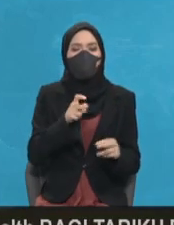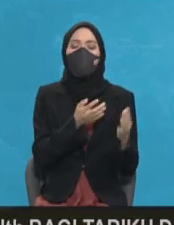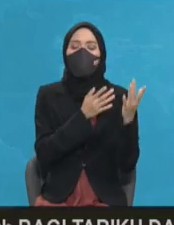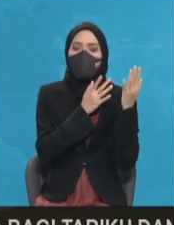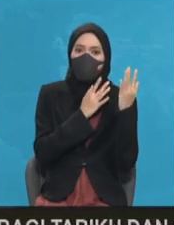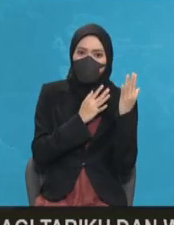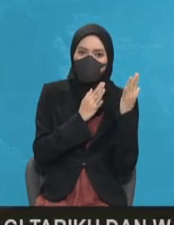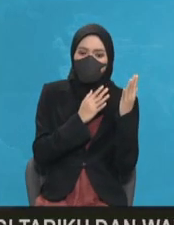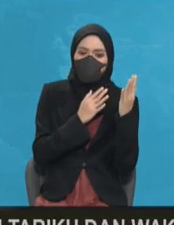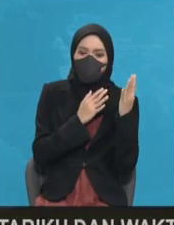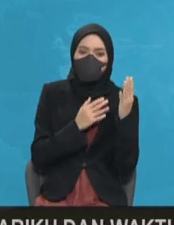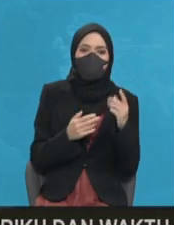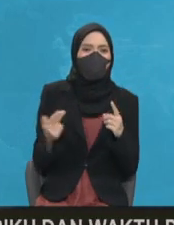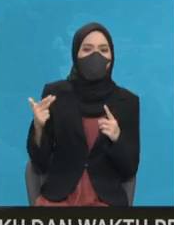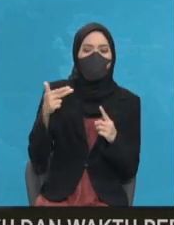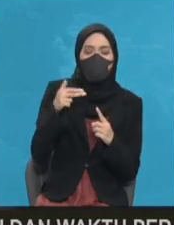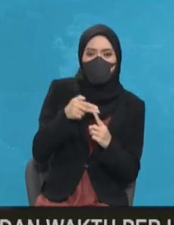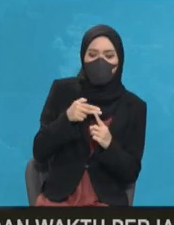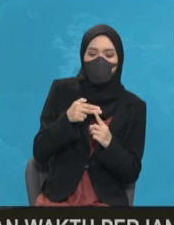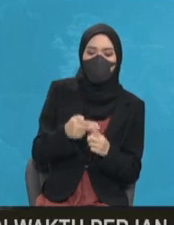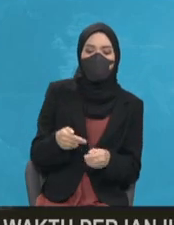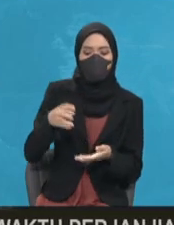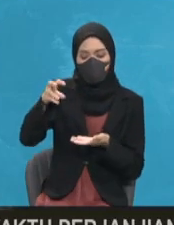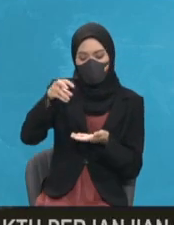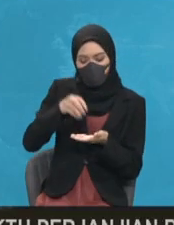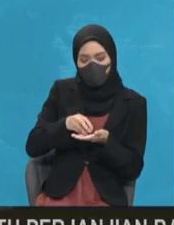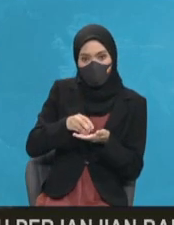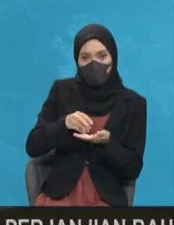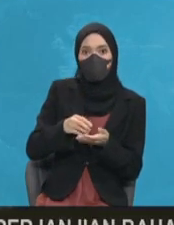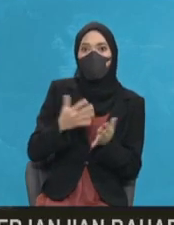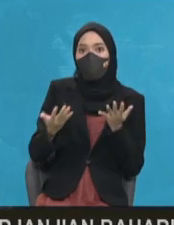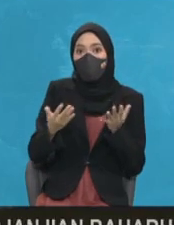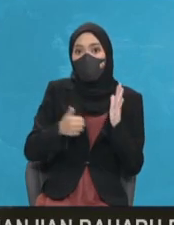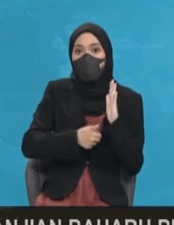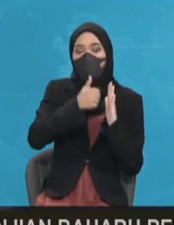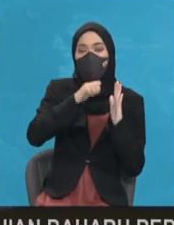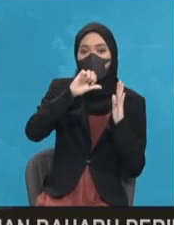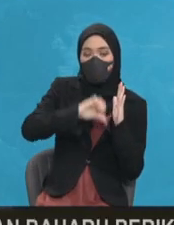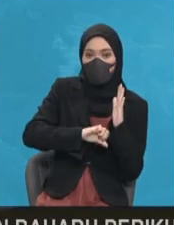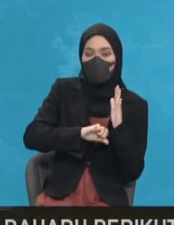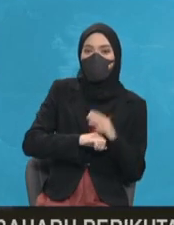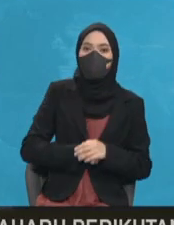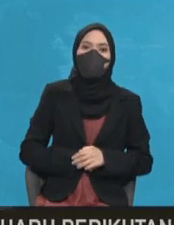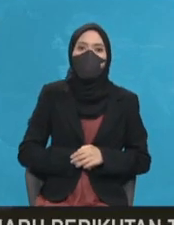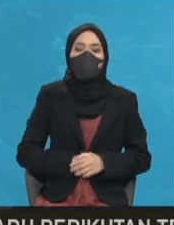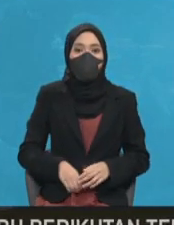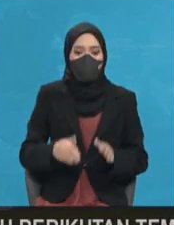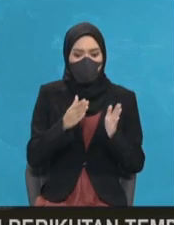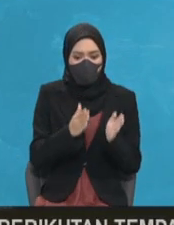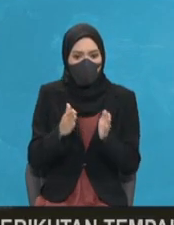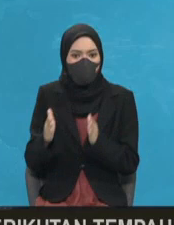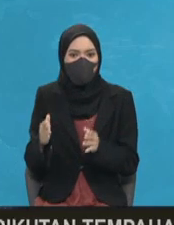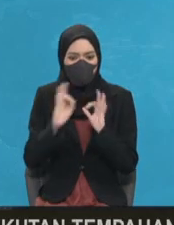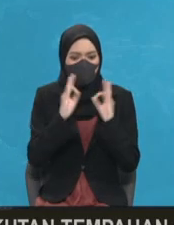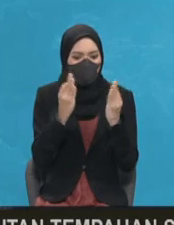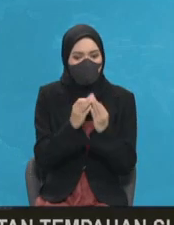sehingga keputusan ujian dikeluarkan mengenai individu yang ingkar untuk teraneh di rumah ahli keluarga masing-masing perlulah